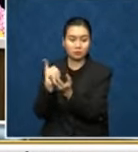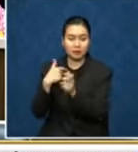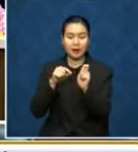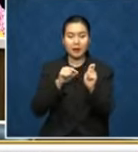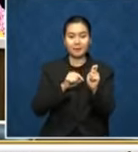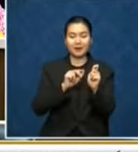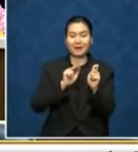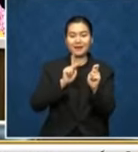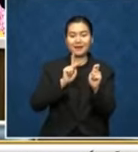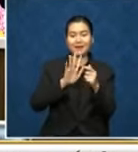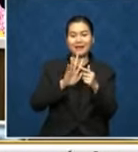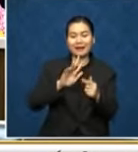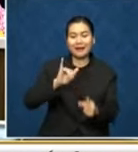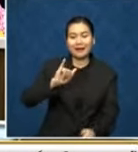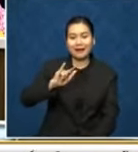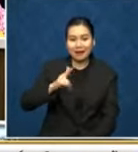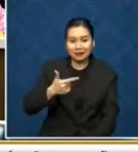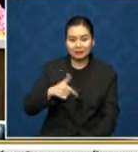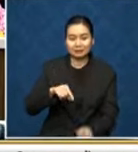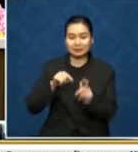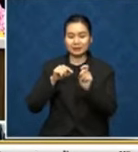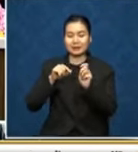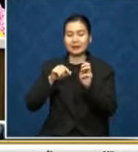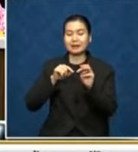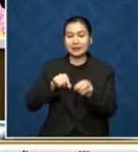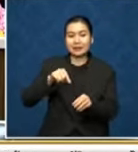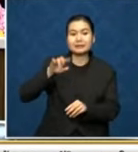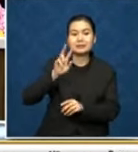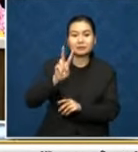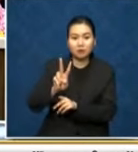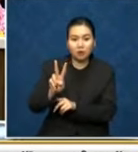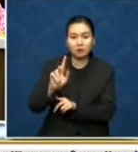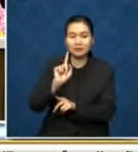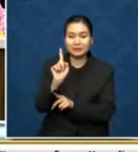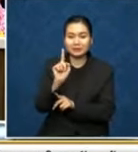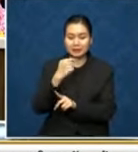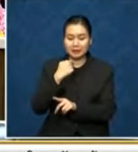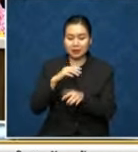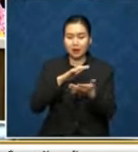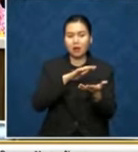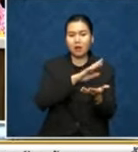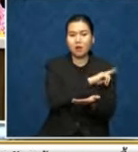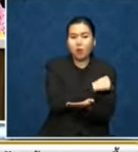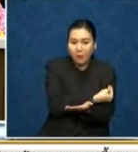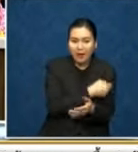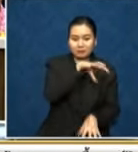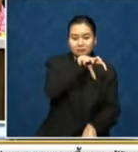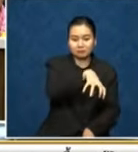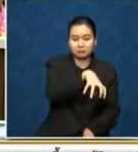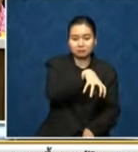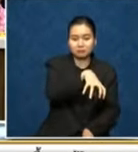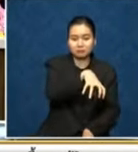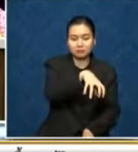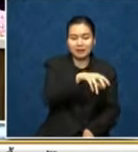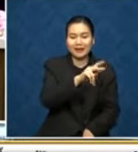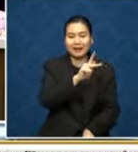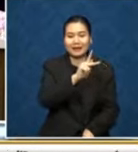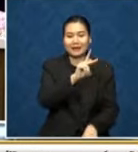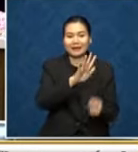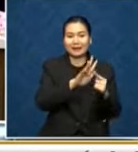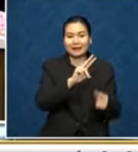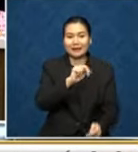าญจนดิษฐ์จังหวัดสุราษฎร์ธานีเขตที่2ครับประเด็นปัญหาอยู่ที่ว่าโรงพยาบาลอำเภอกาญจนดิษฐ์เป็นโรงพยาบาลของประจำอำเภอ